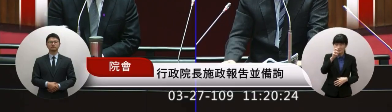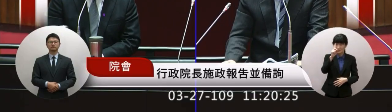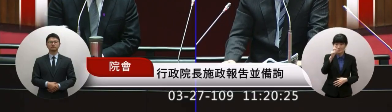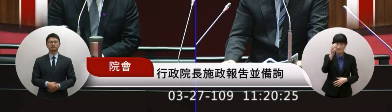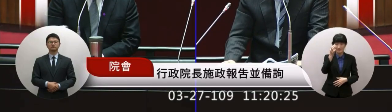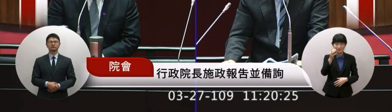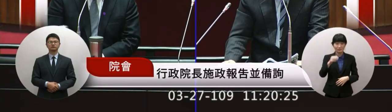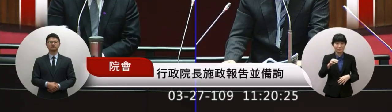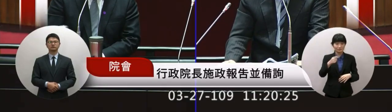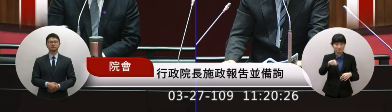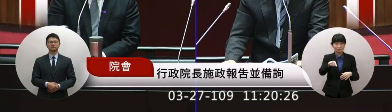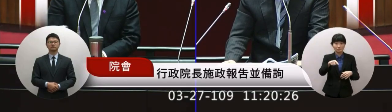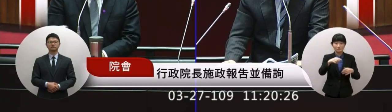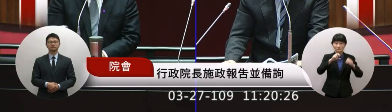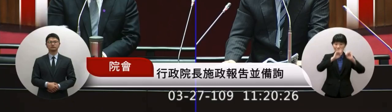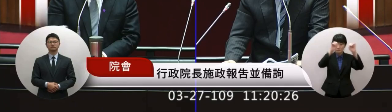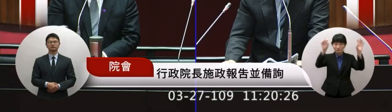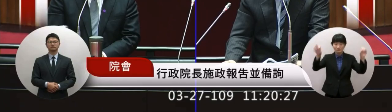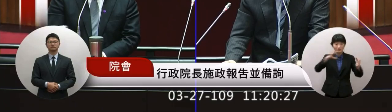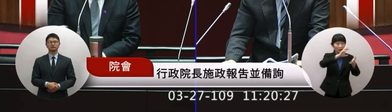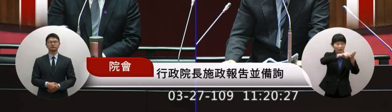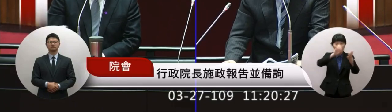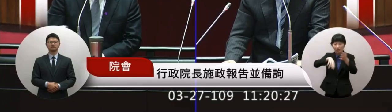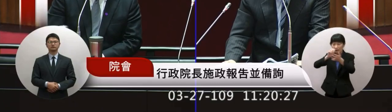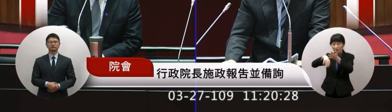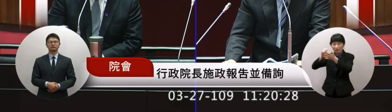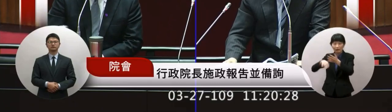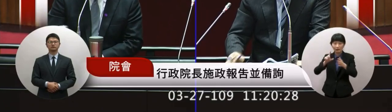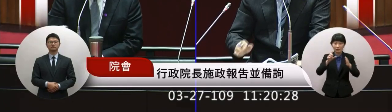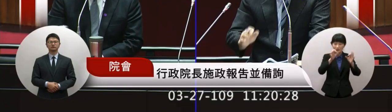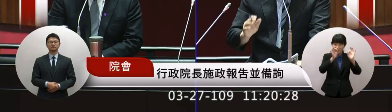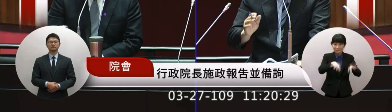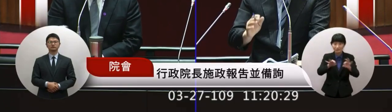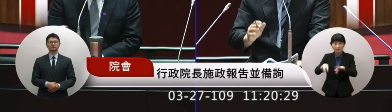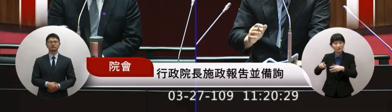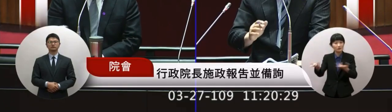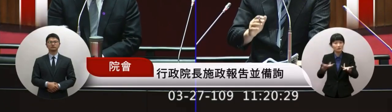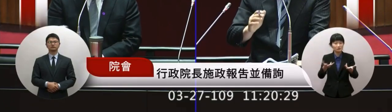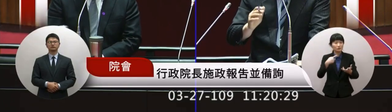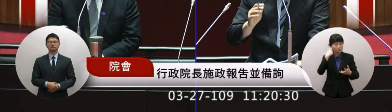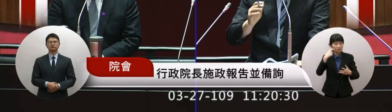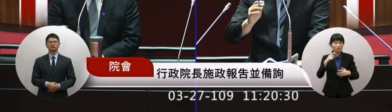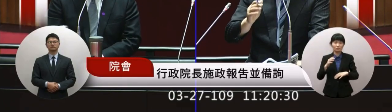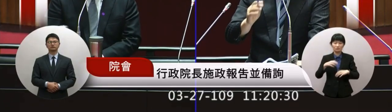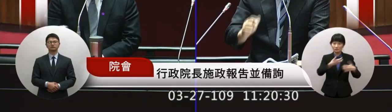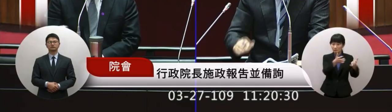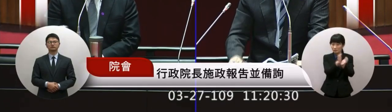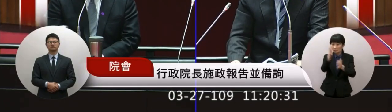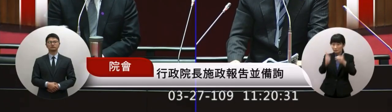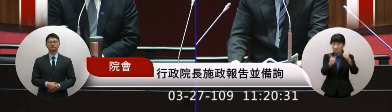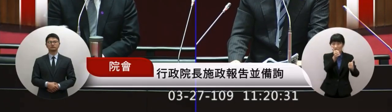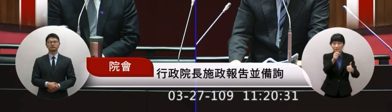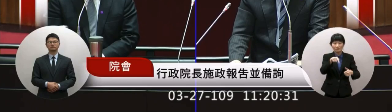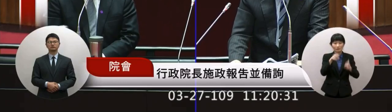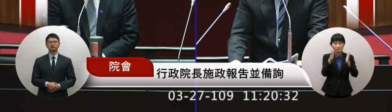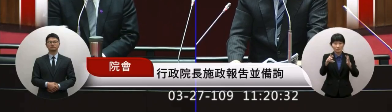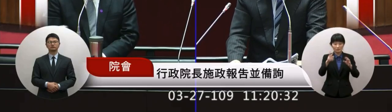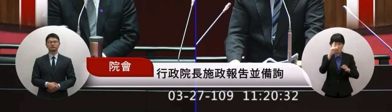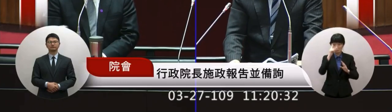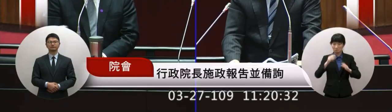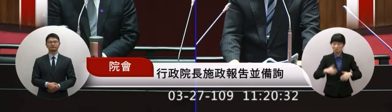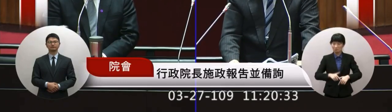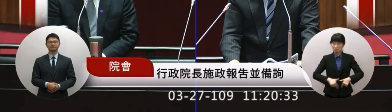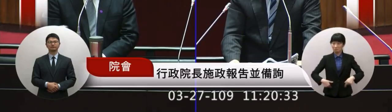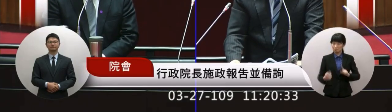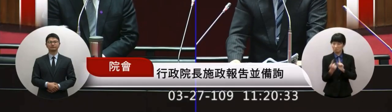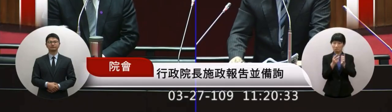些这个广告的公帑啊，我认为这个部委首长不能逃避哦，依审